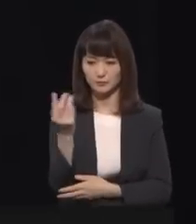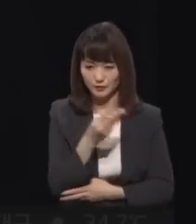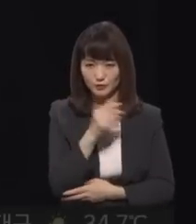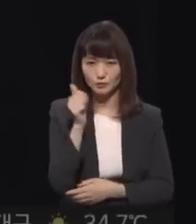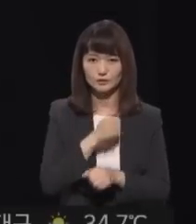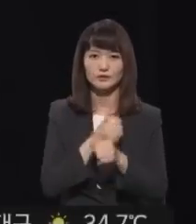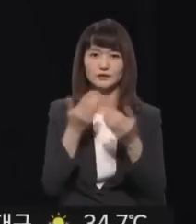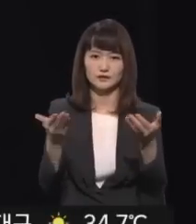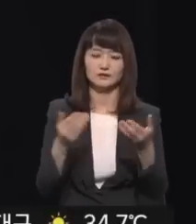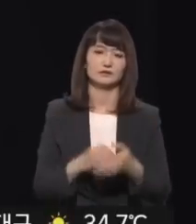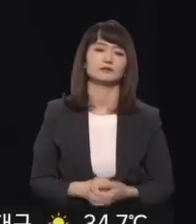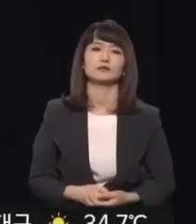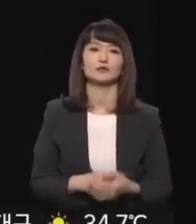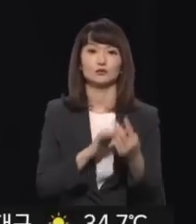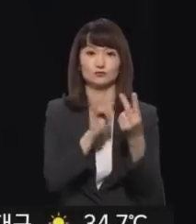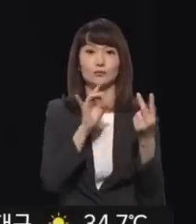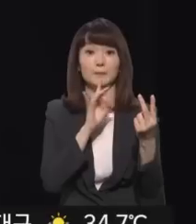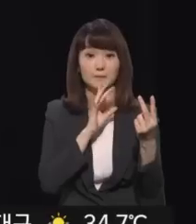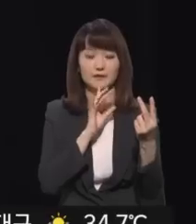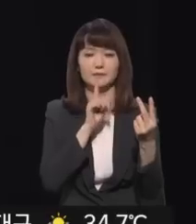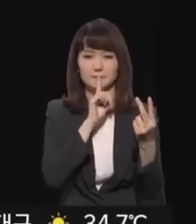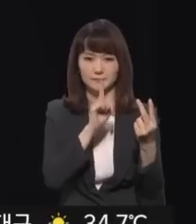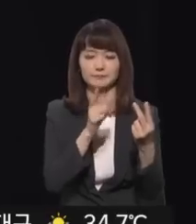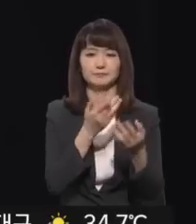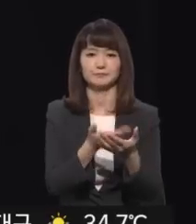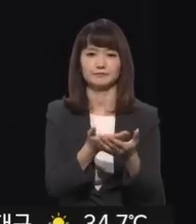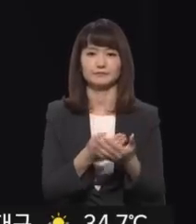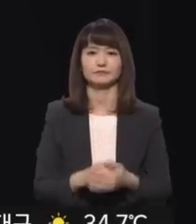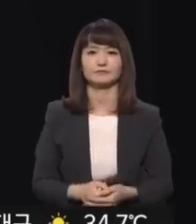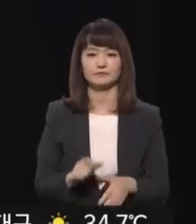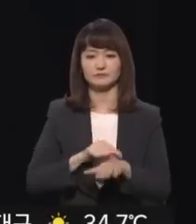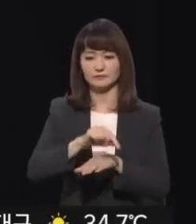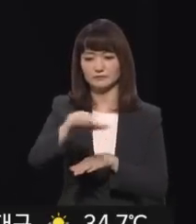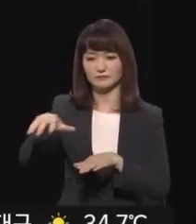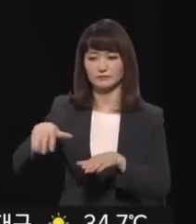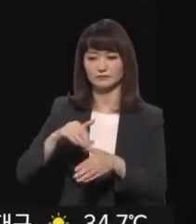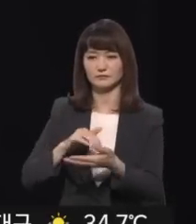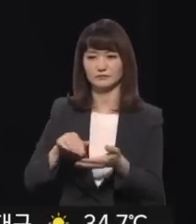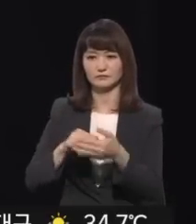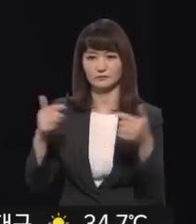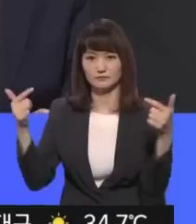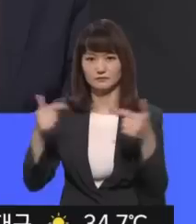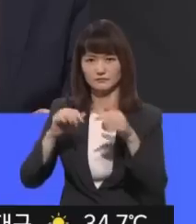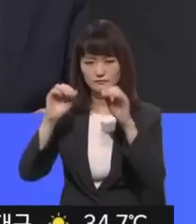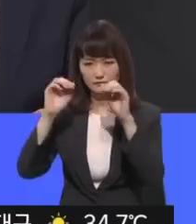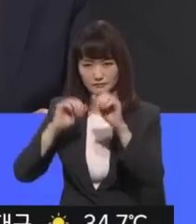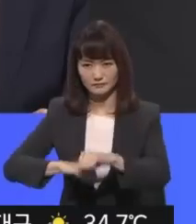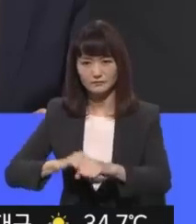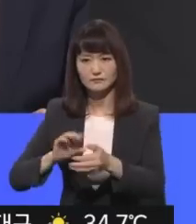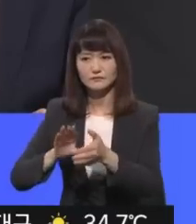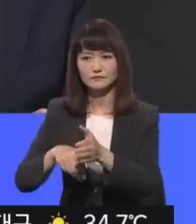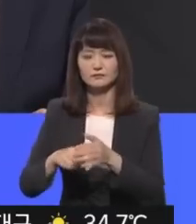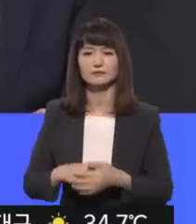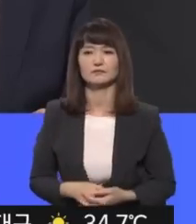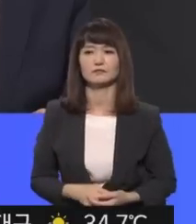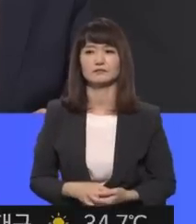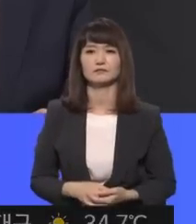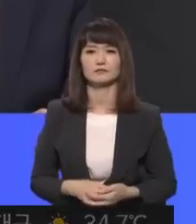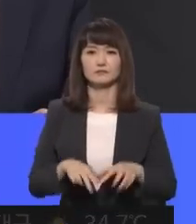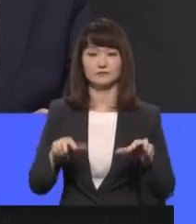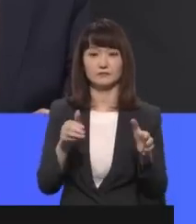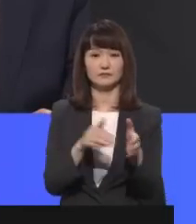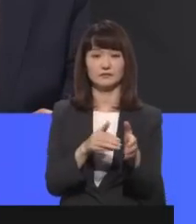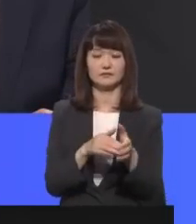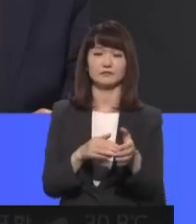말씀해주시면 됩니다 딱 두 분입니다 지방 소밀 이게 관련해서 봄 길이 님 범 길이 님 여태까지